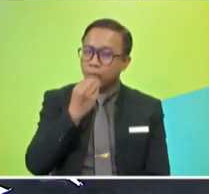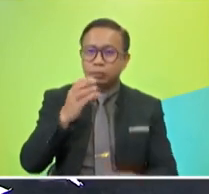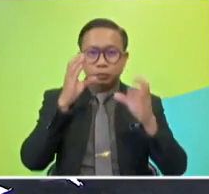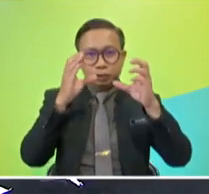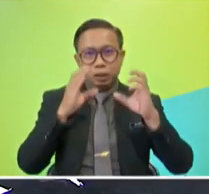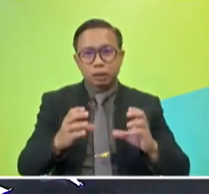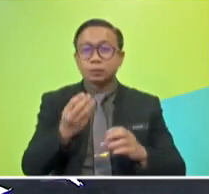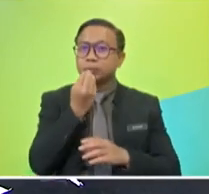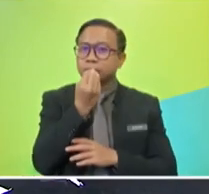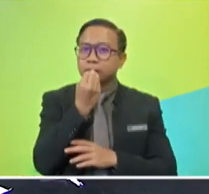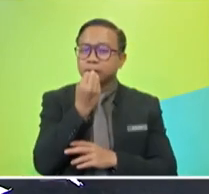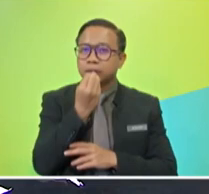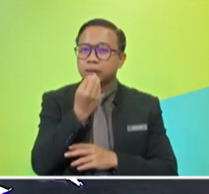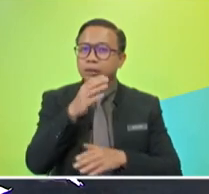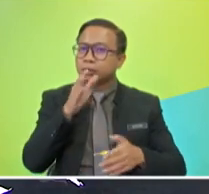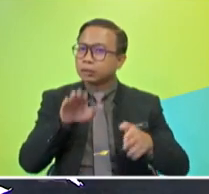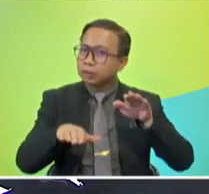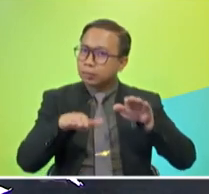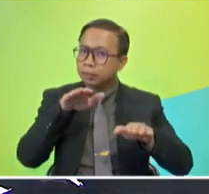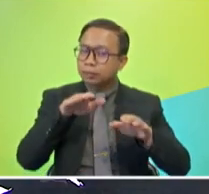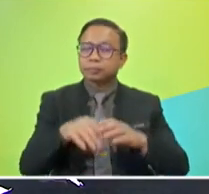makan makanan seimbang